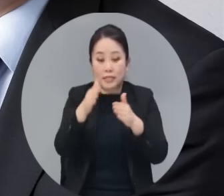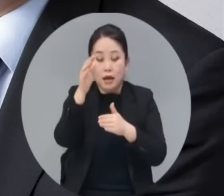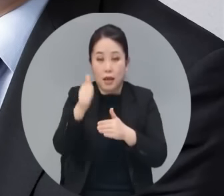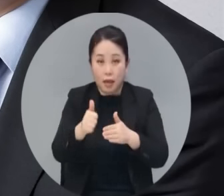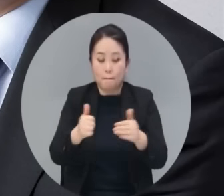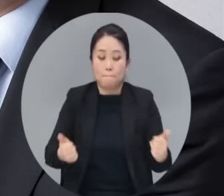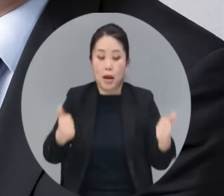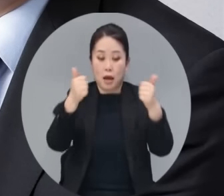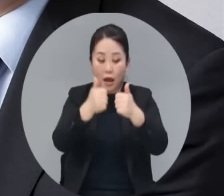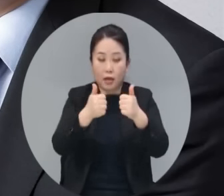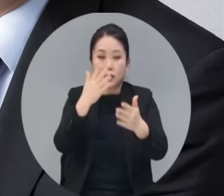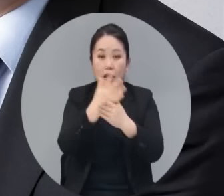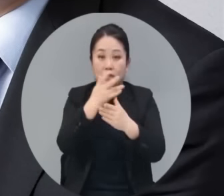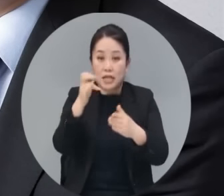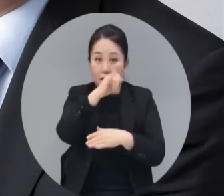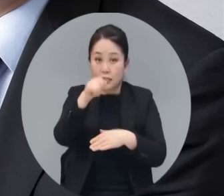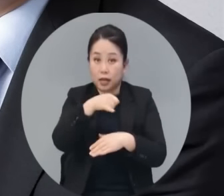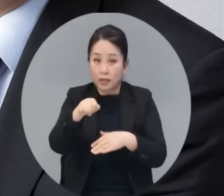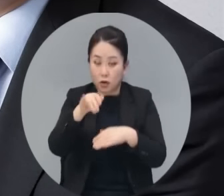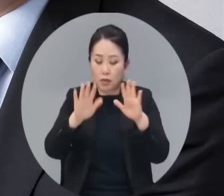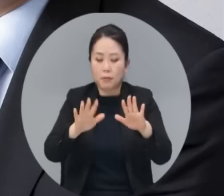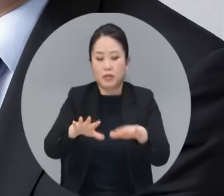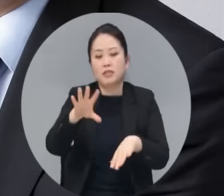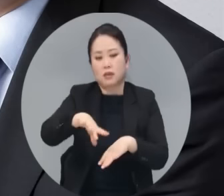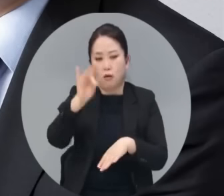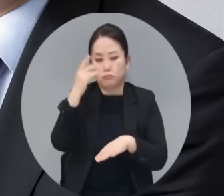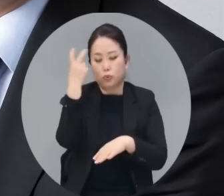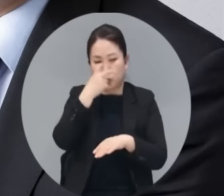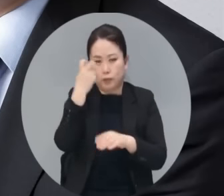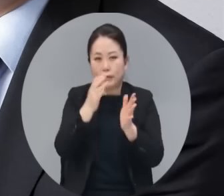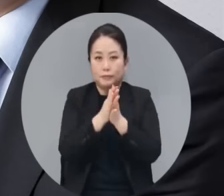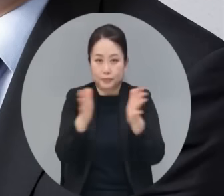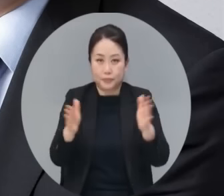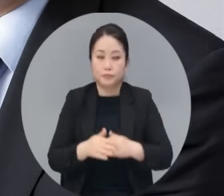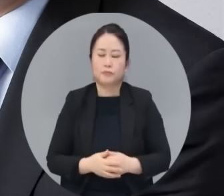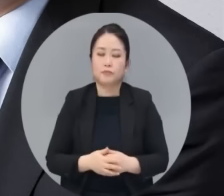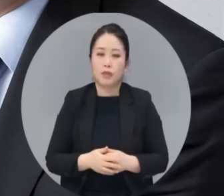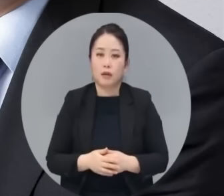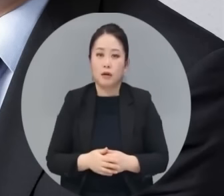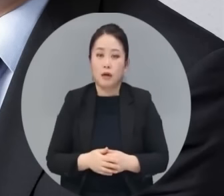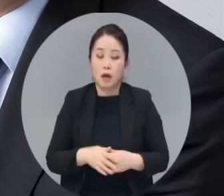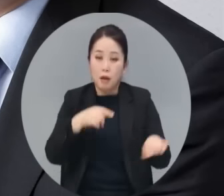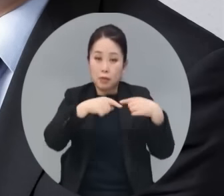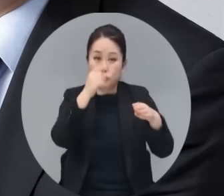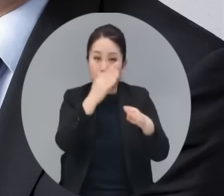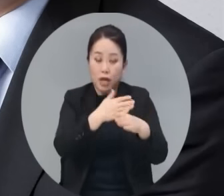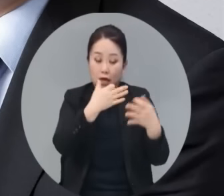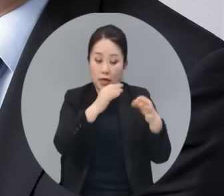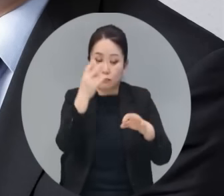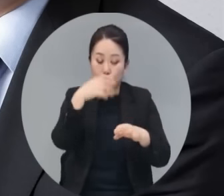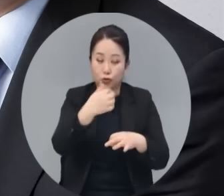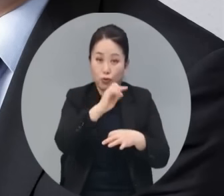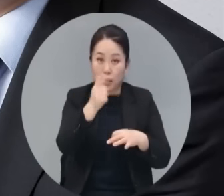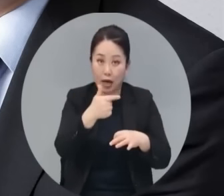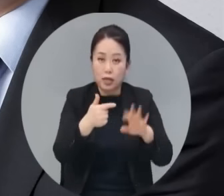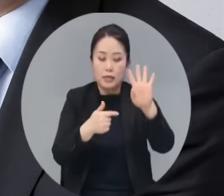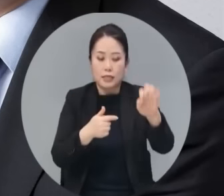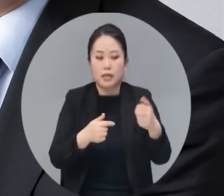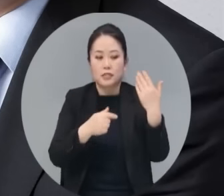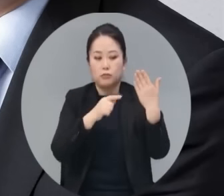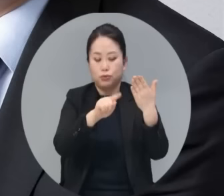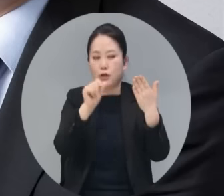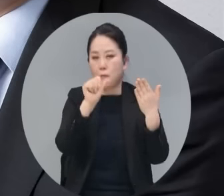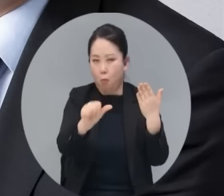양산을에 대해선 부산 MBC 이번에 처음 여론 조사를 실시했습니다 더불어민주당 김두관 후보가